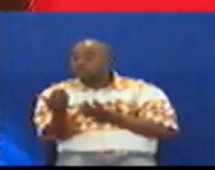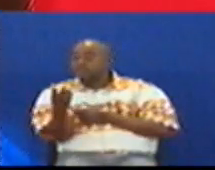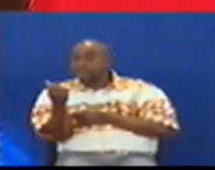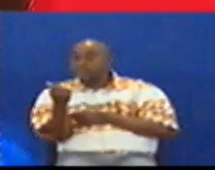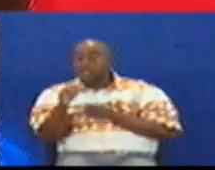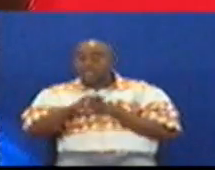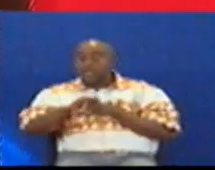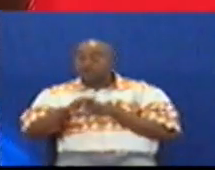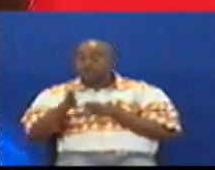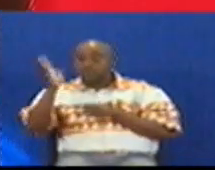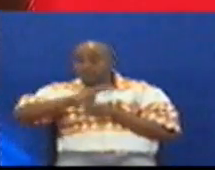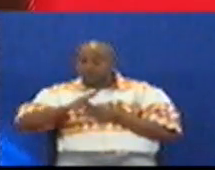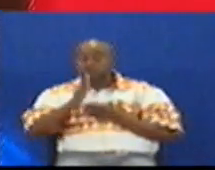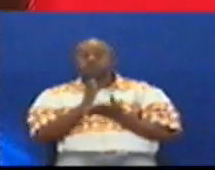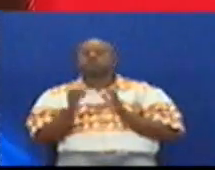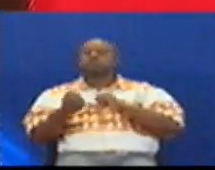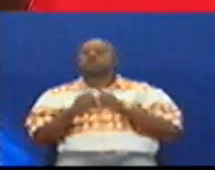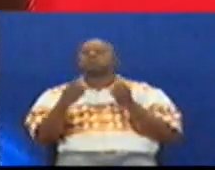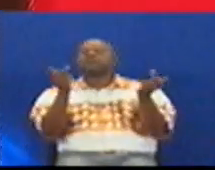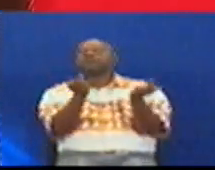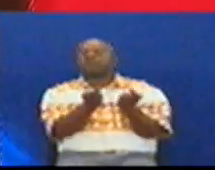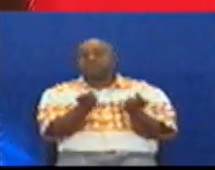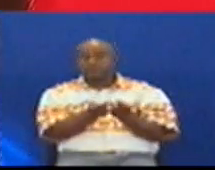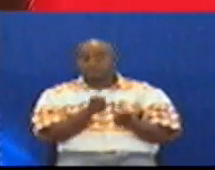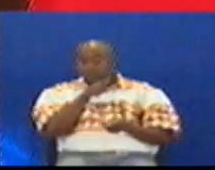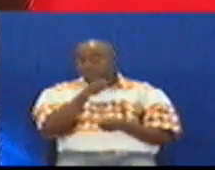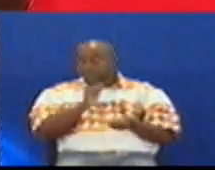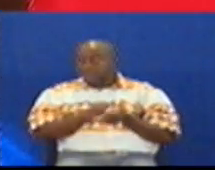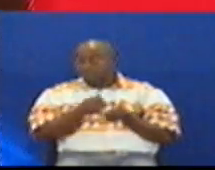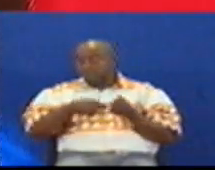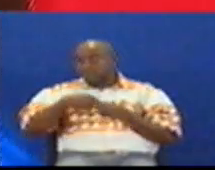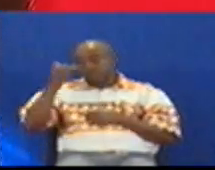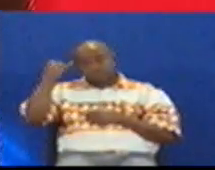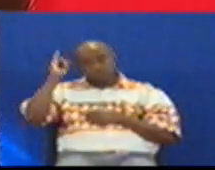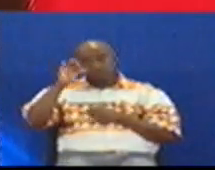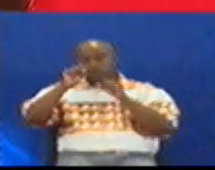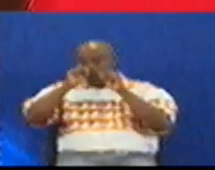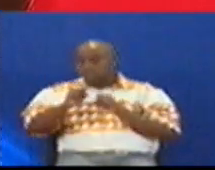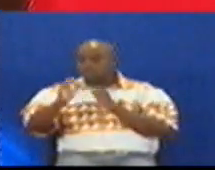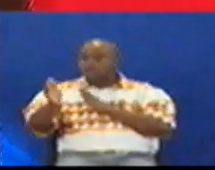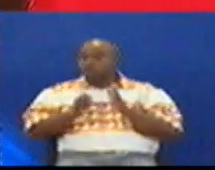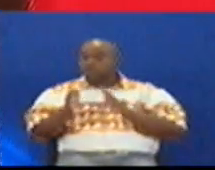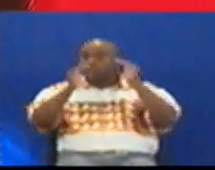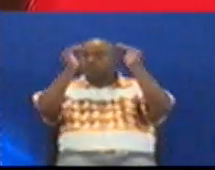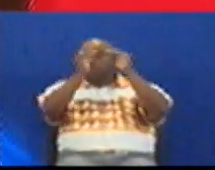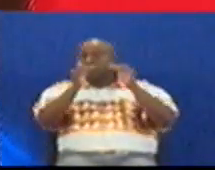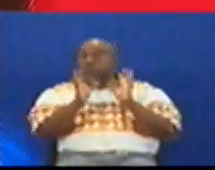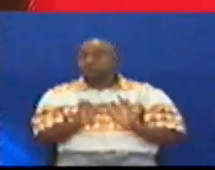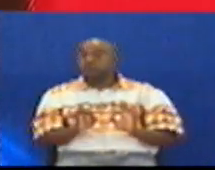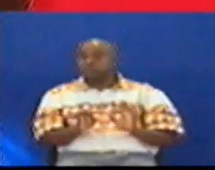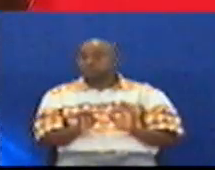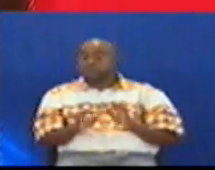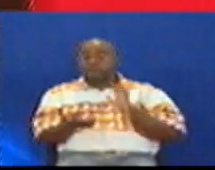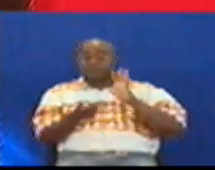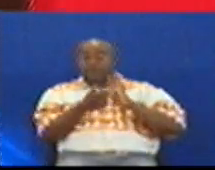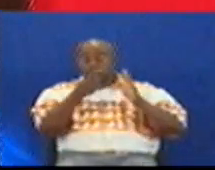kutumia kwa siku ile, inaleta changamoto pia. Na jambo hili pia ningeweza kushauri Mheshimiwa Spika, iandaliwe modo, kwa sababu unaona unatembelea